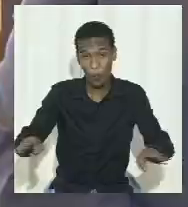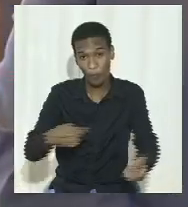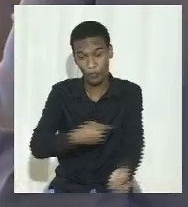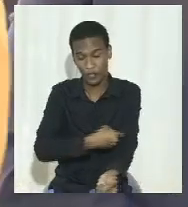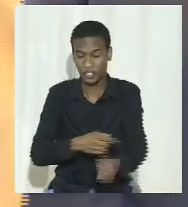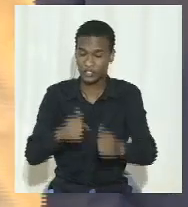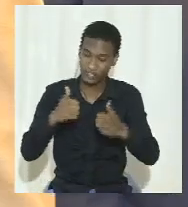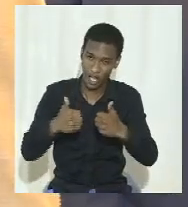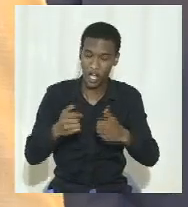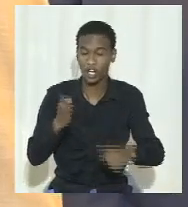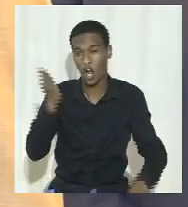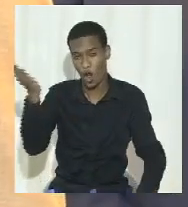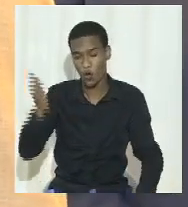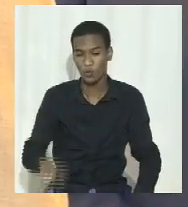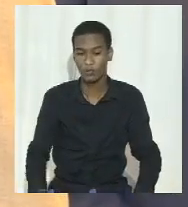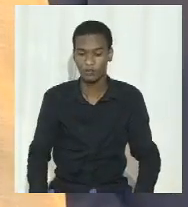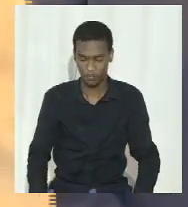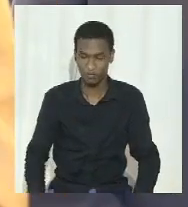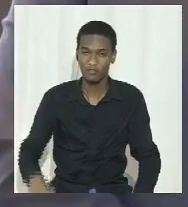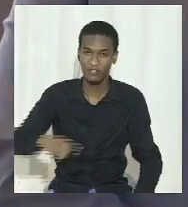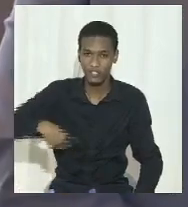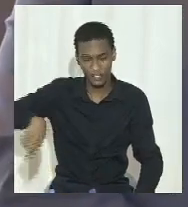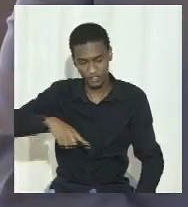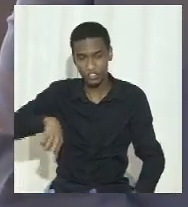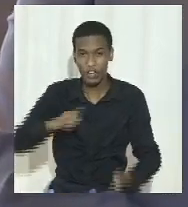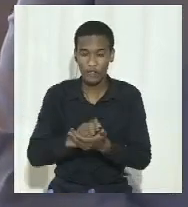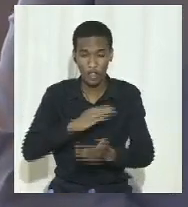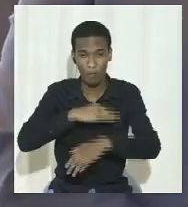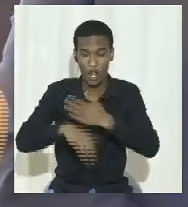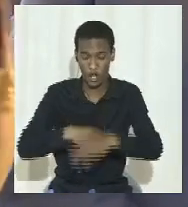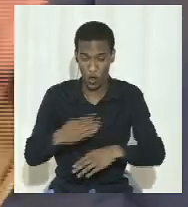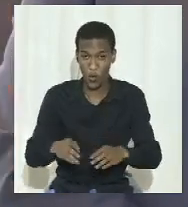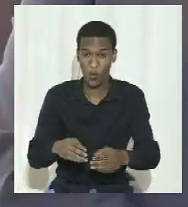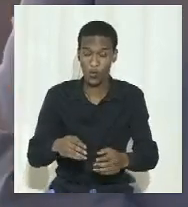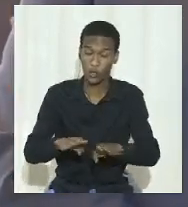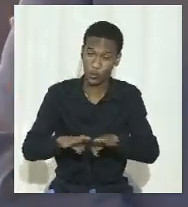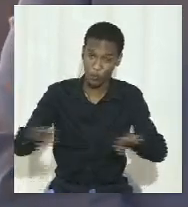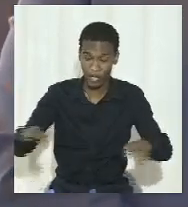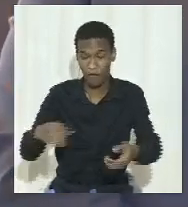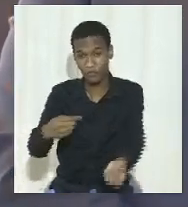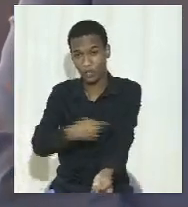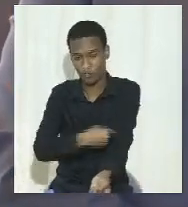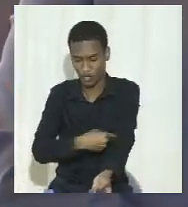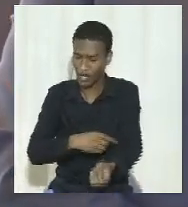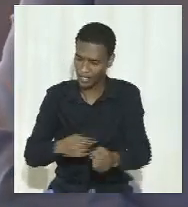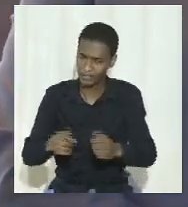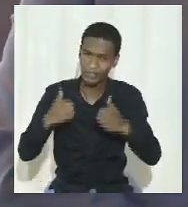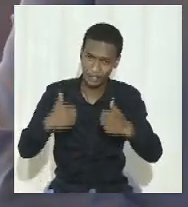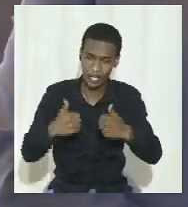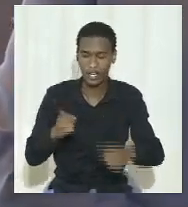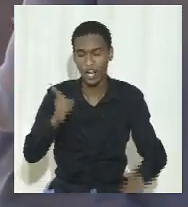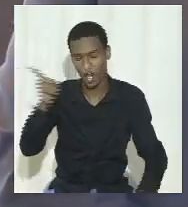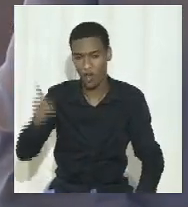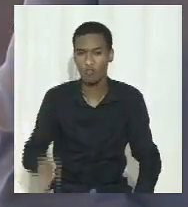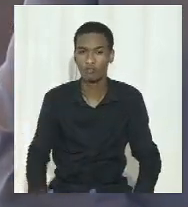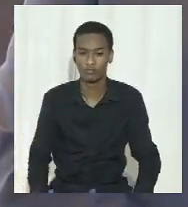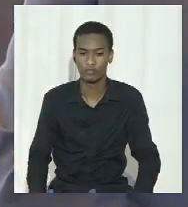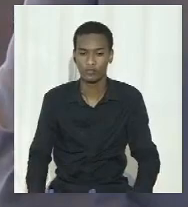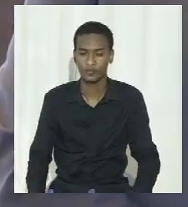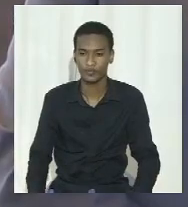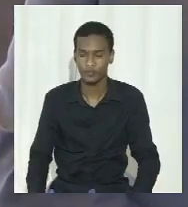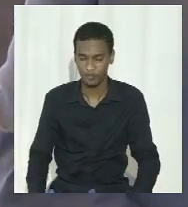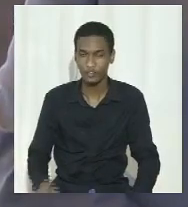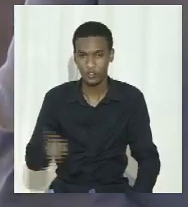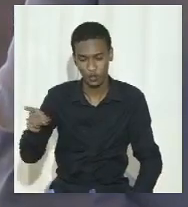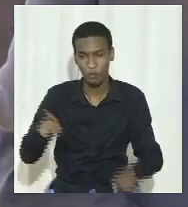hôpitaly manara-penitra izay nataontsika dia manaraka ny norme internasionale inona ny norme internasionale voalohany indrindra